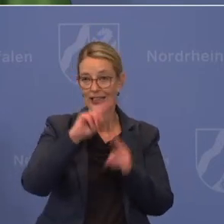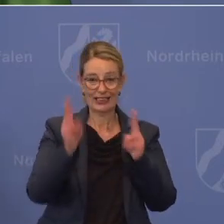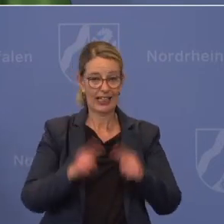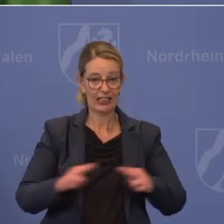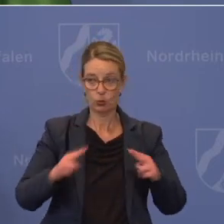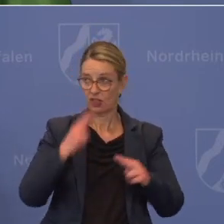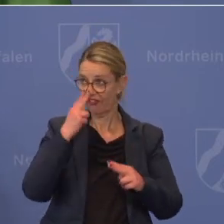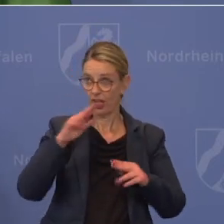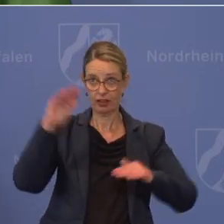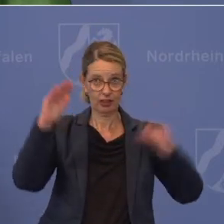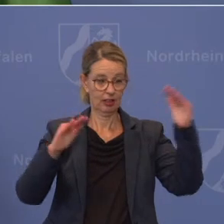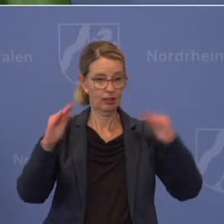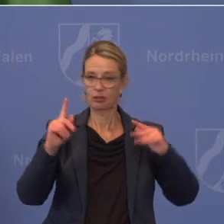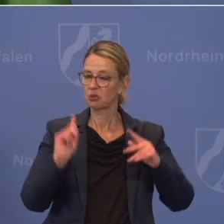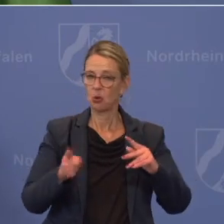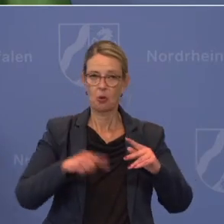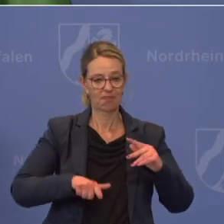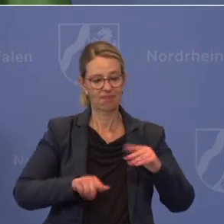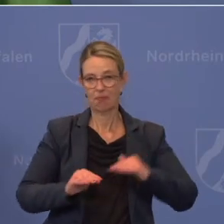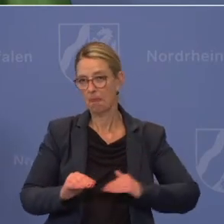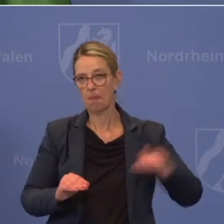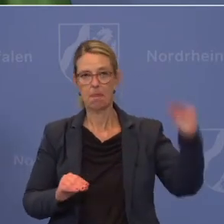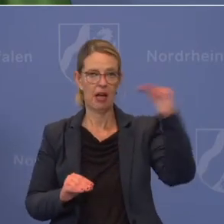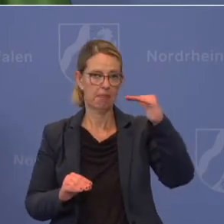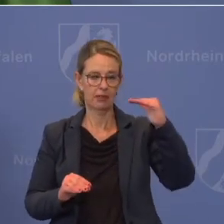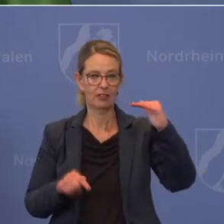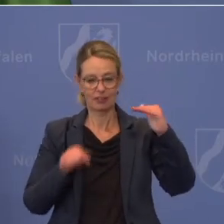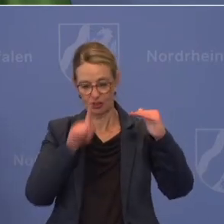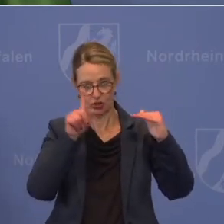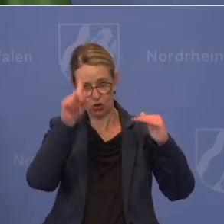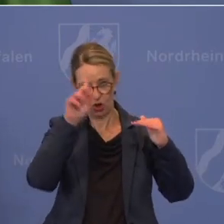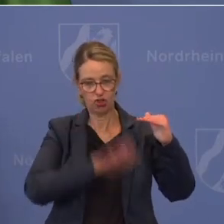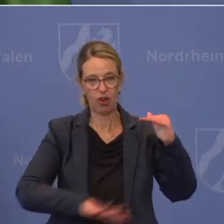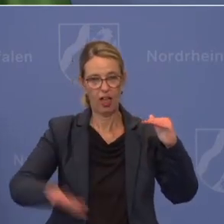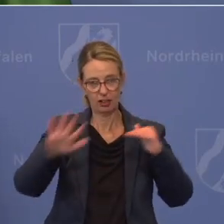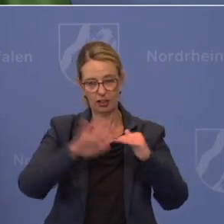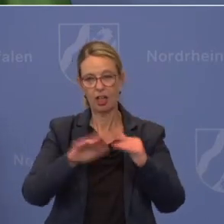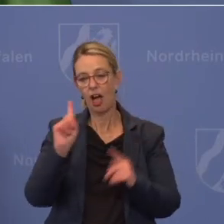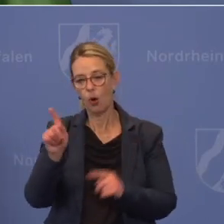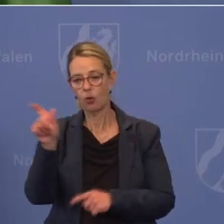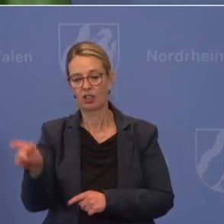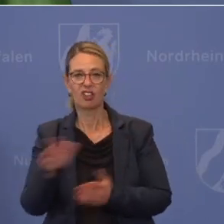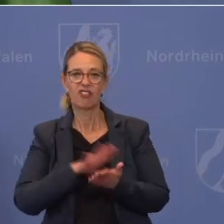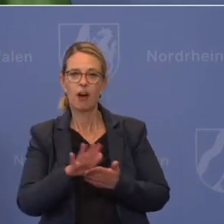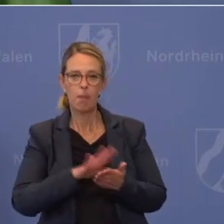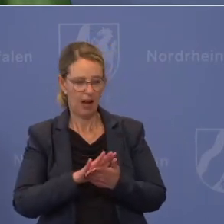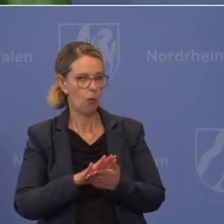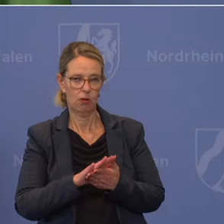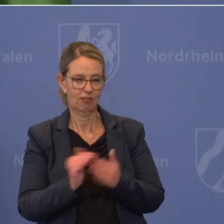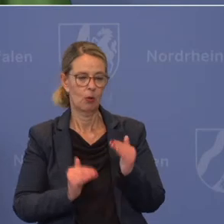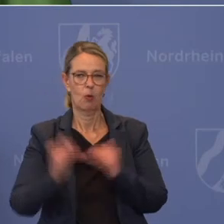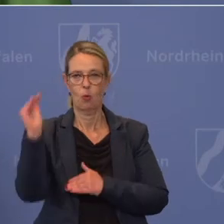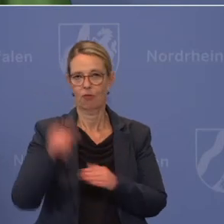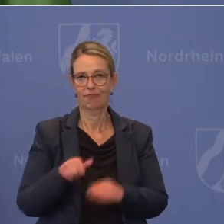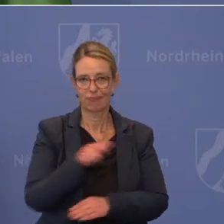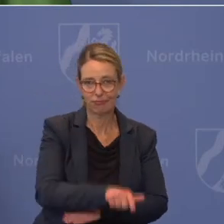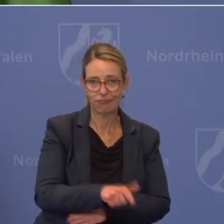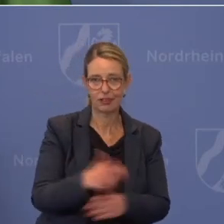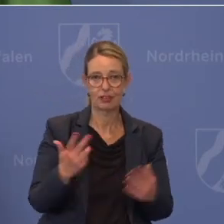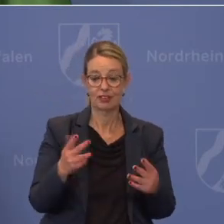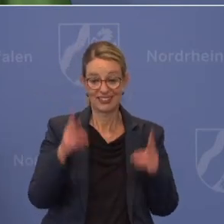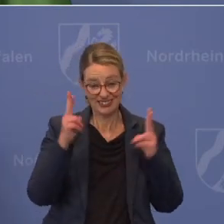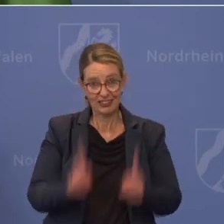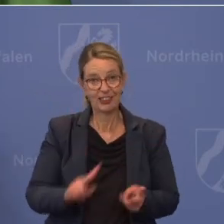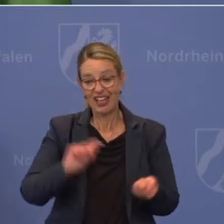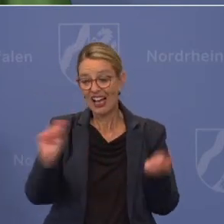wie vor zu hoch und eine Sonderlast der heimischen Wirtschaft, aber auch der Verbraucherinnen und Verbraucher. Und eine echte Reform